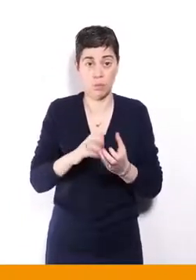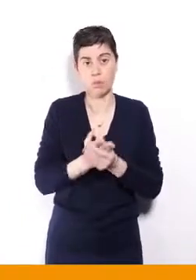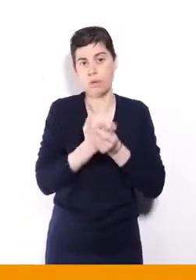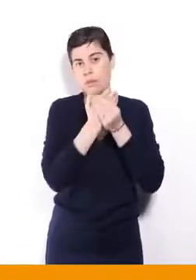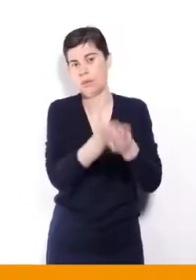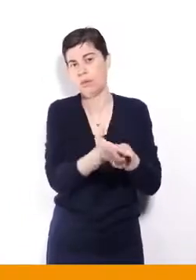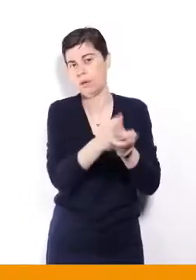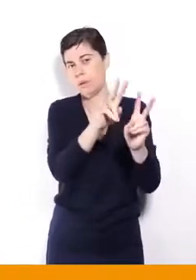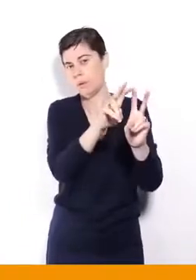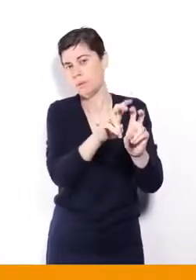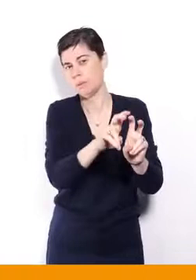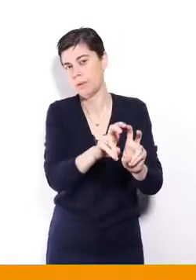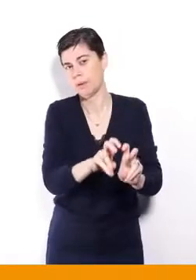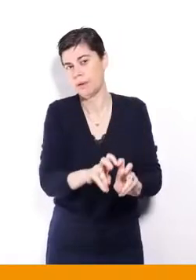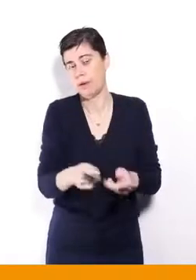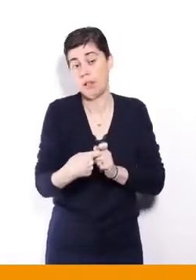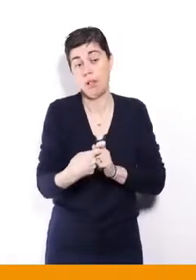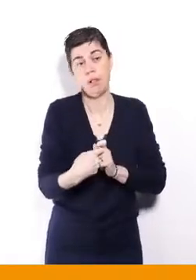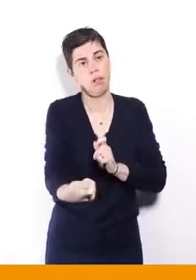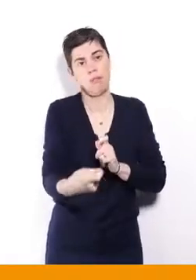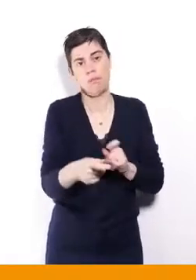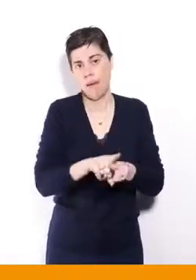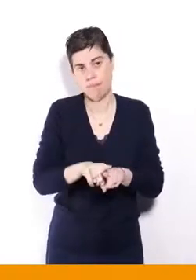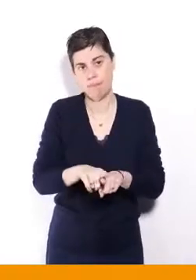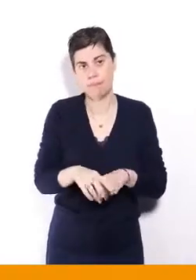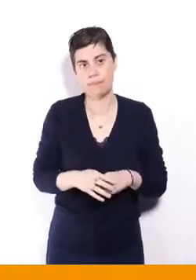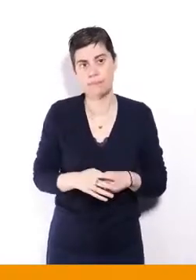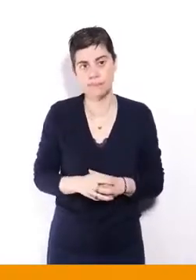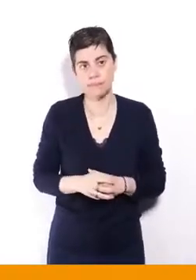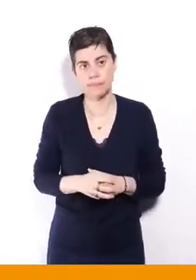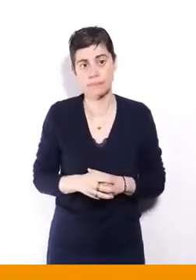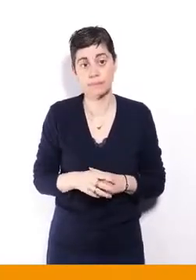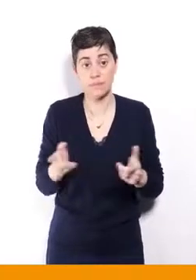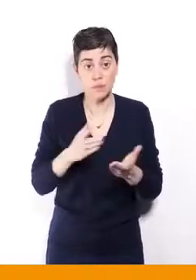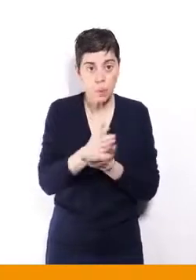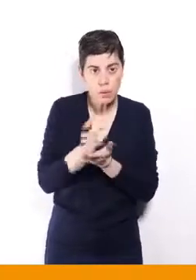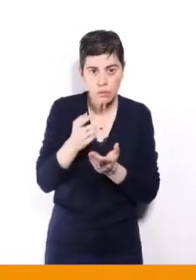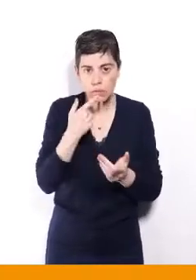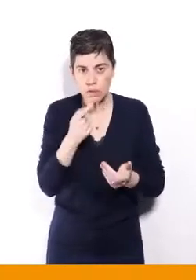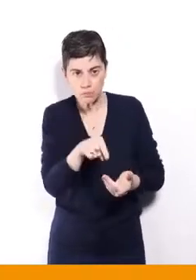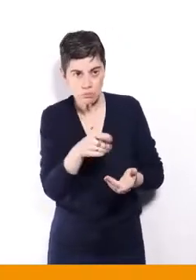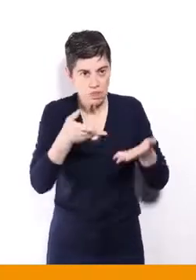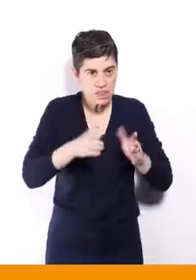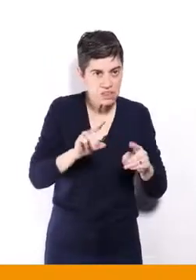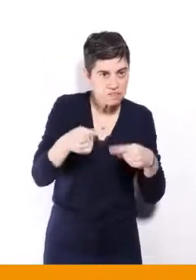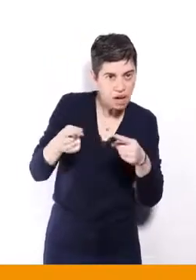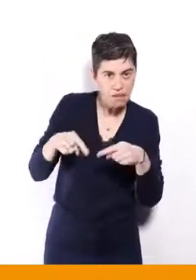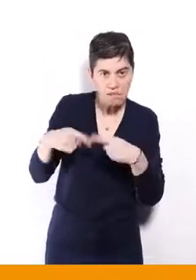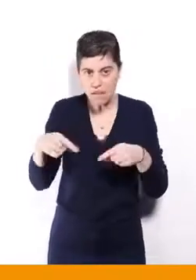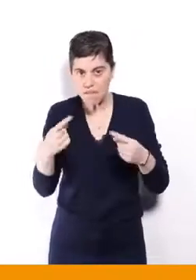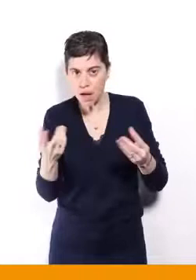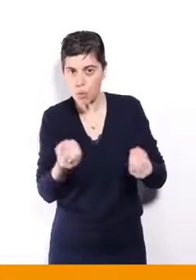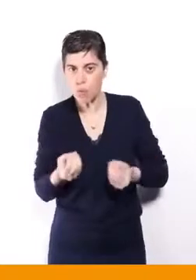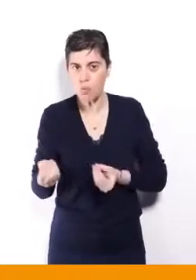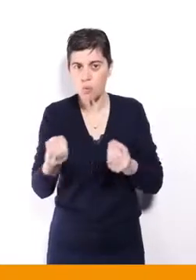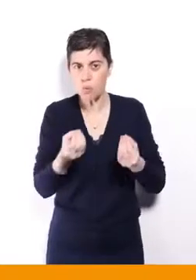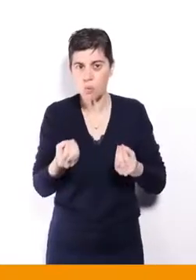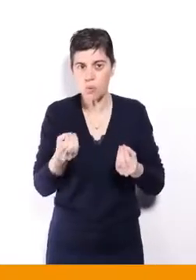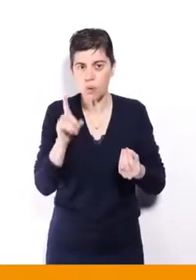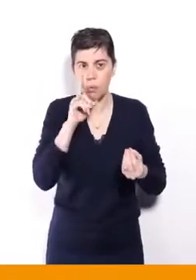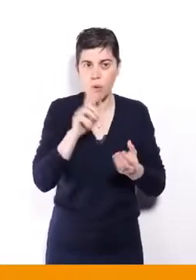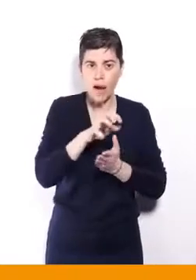dossiers, la difficulté ensuite des orientations, parce qu'on connaît bien le rapport